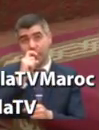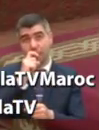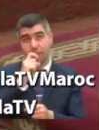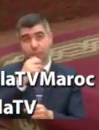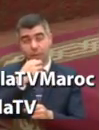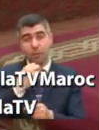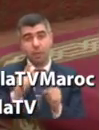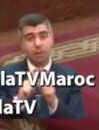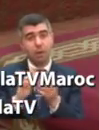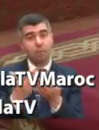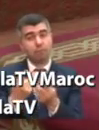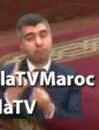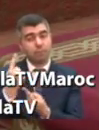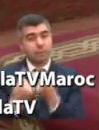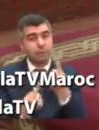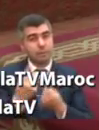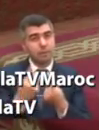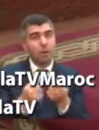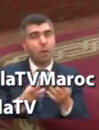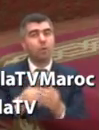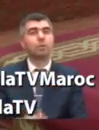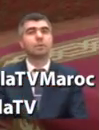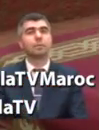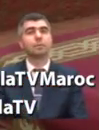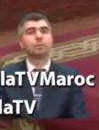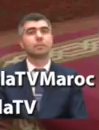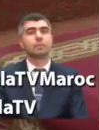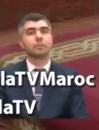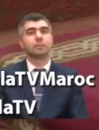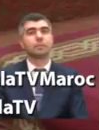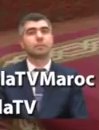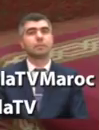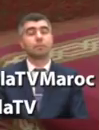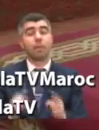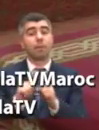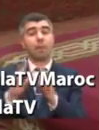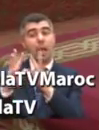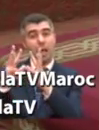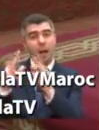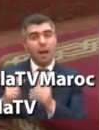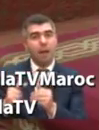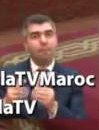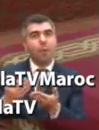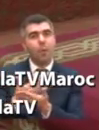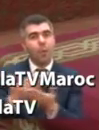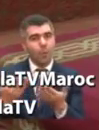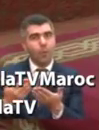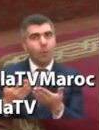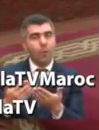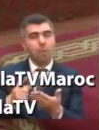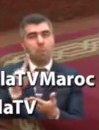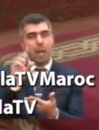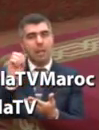وباش تحاول تحسن الجو. اولا ماشي بهذوك الارقام اللي جيتي بهم سيد نائب، هذوك مئات